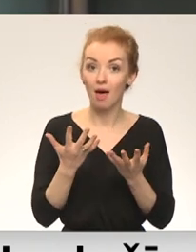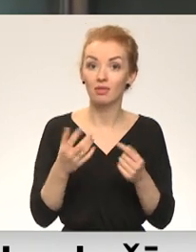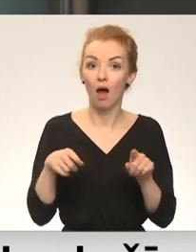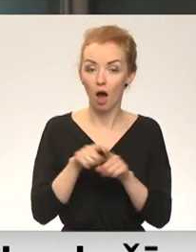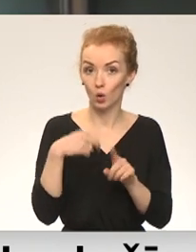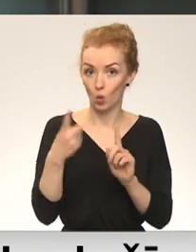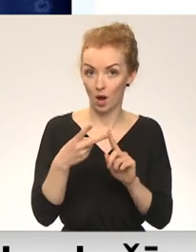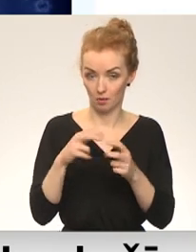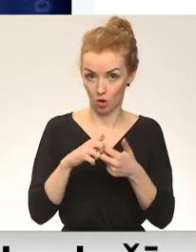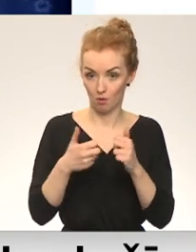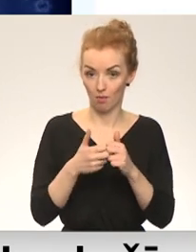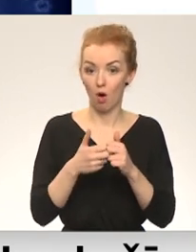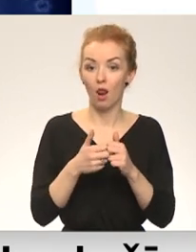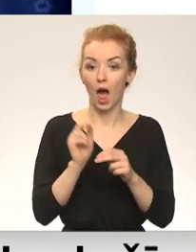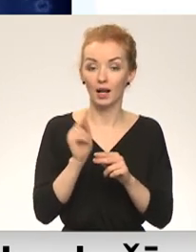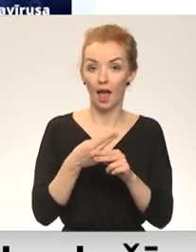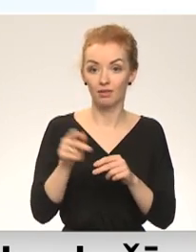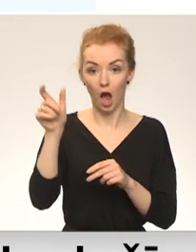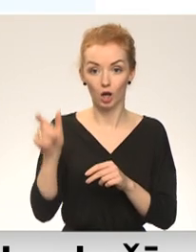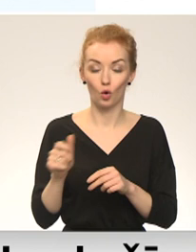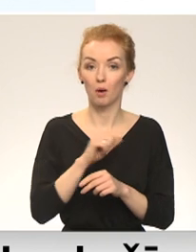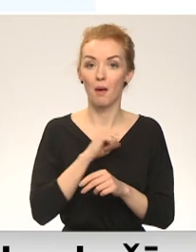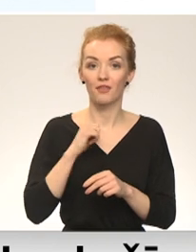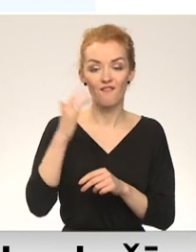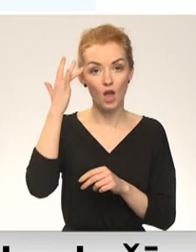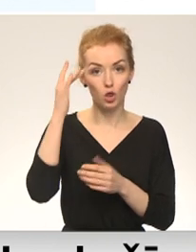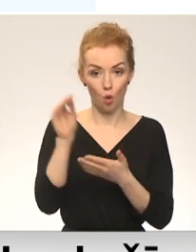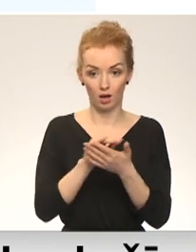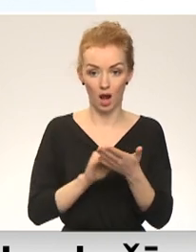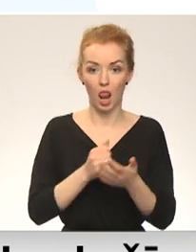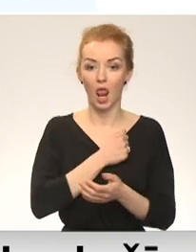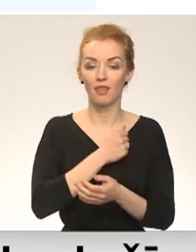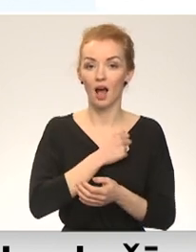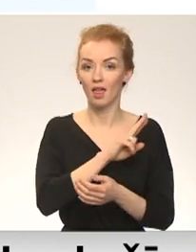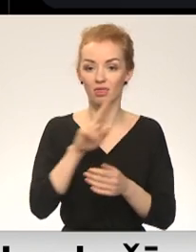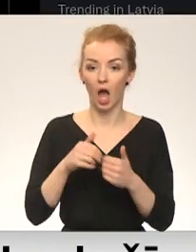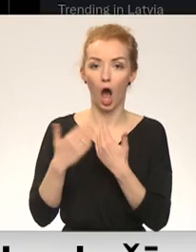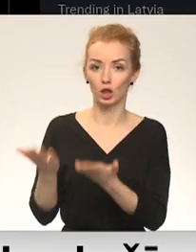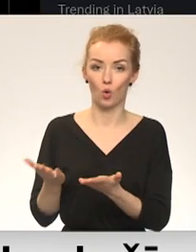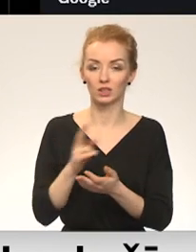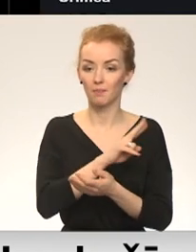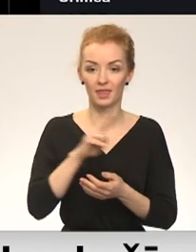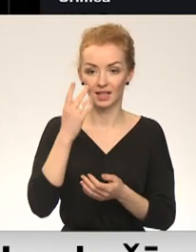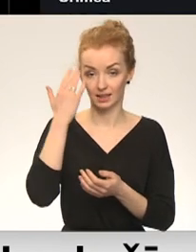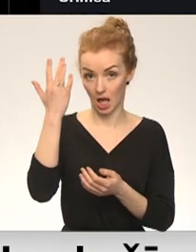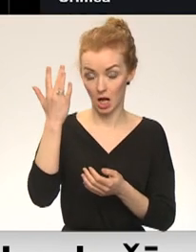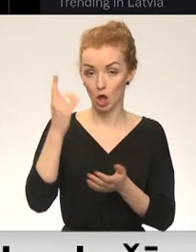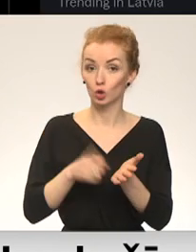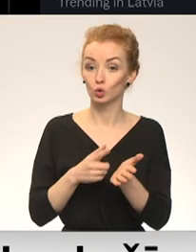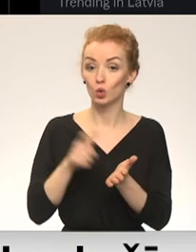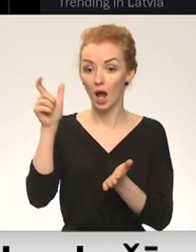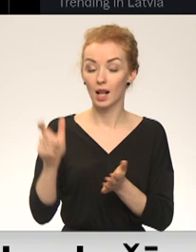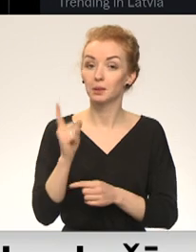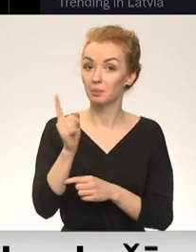kas cits – Lūdzas zemes redaktoris viedokļa raksts. Latgali neatdosim, neceriet. Tajā žurnālisti brīdina